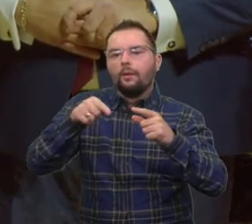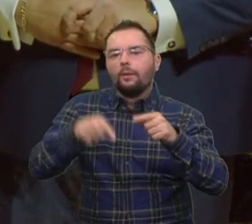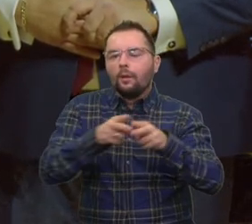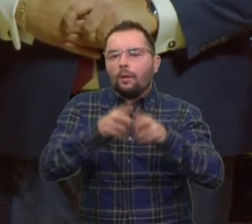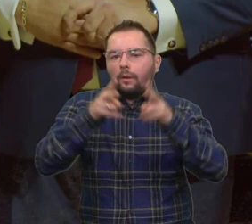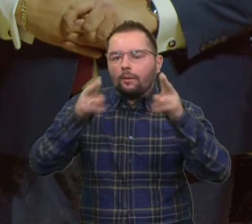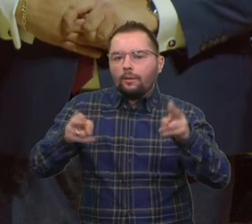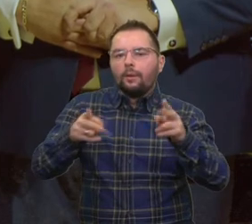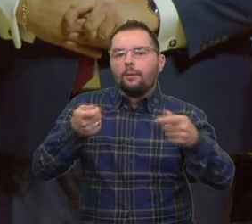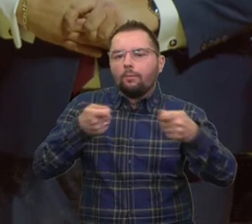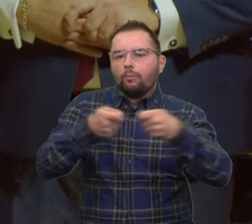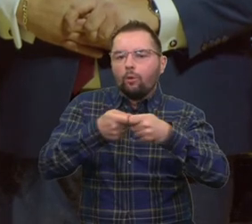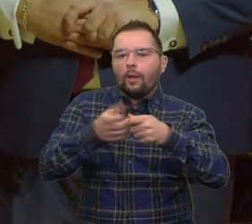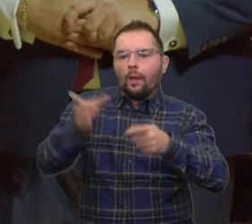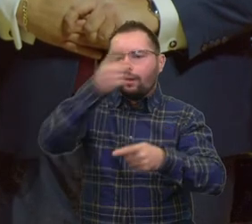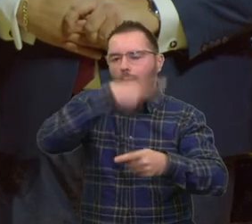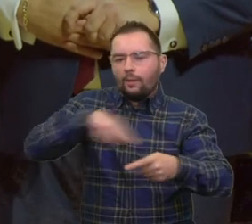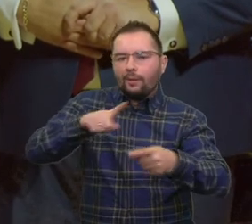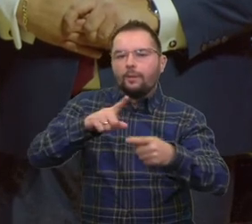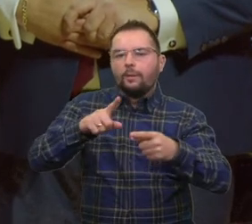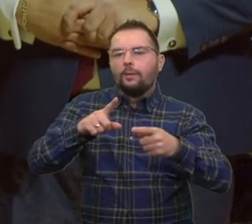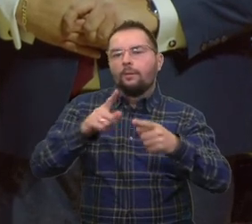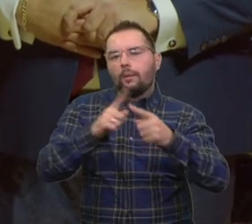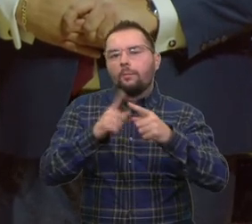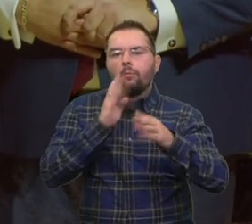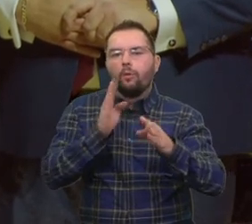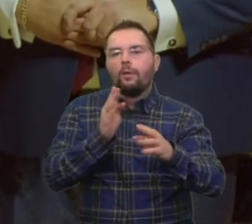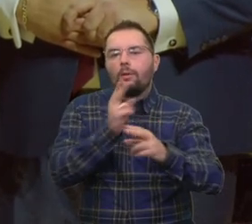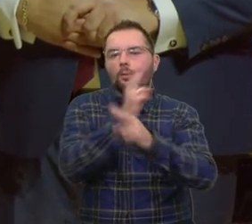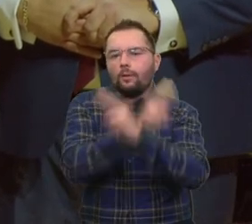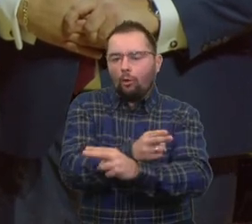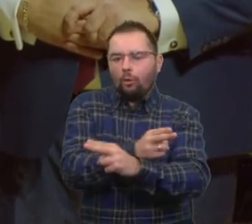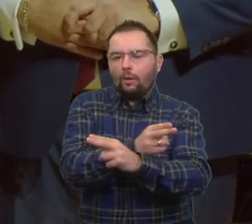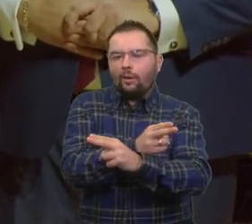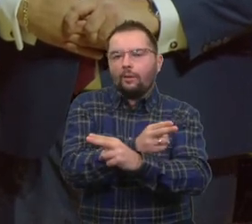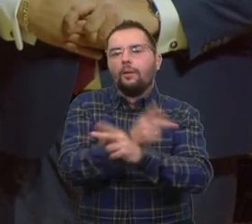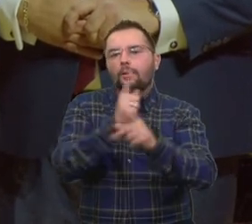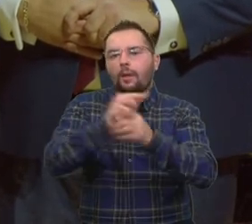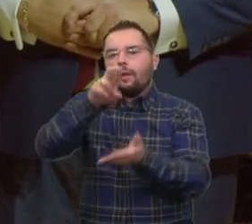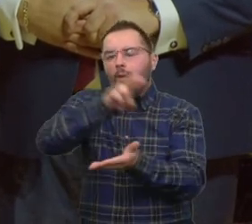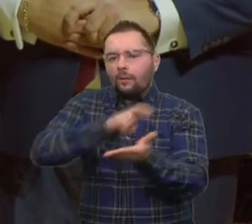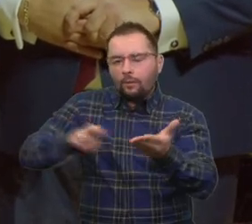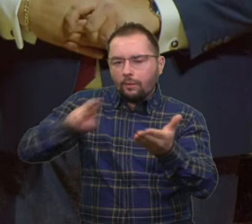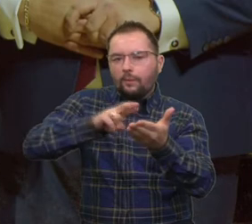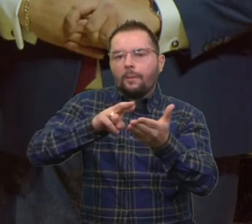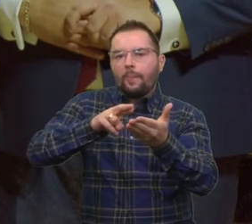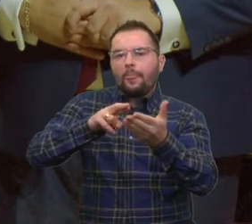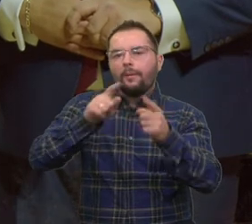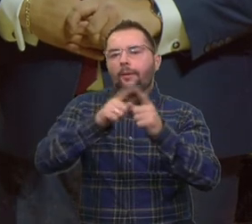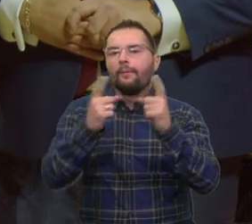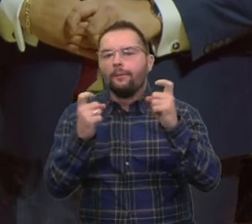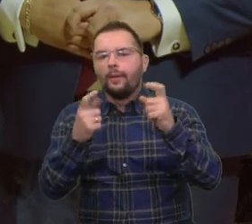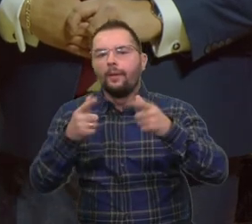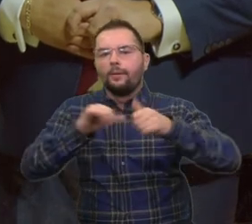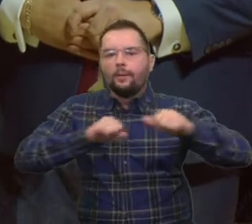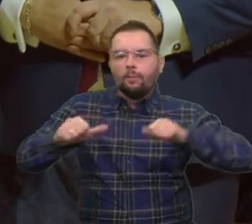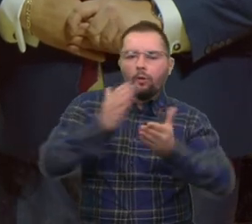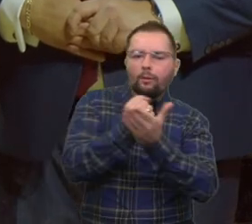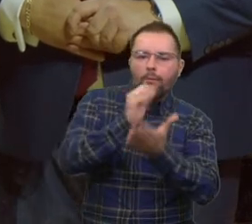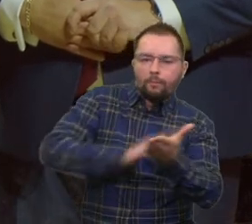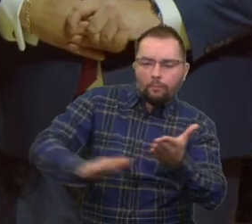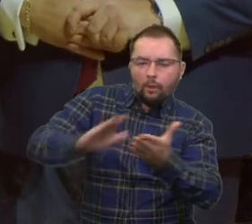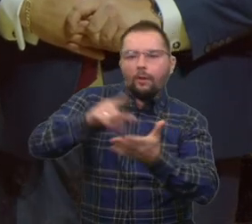kadencji, powinniśmy wspólnie, działając lokalnie i również i regionalnie w swoich gminach i samorządach,